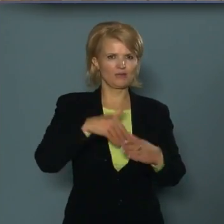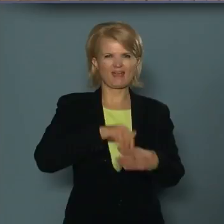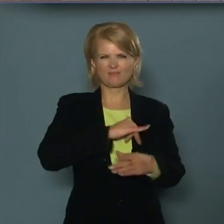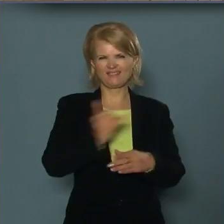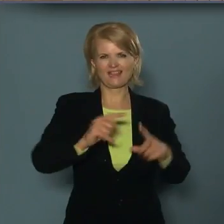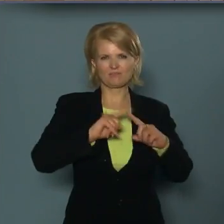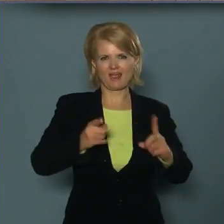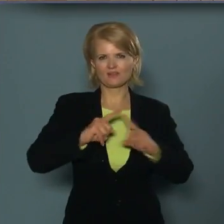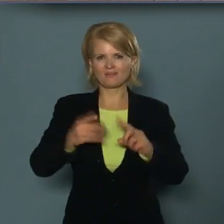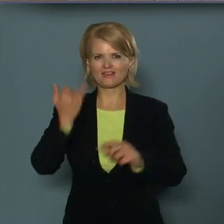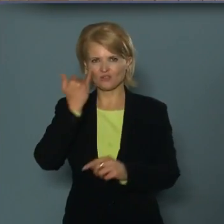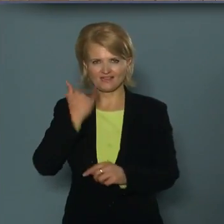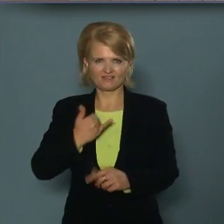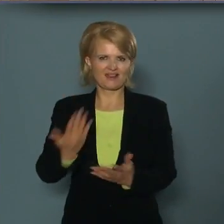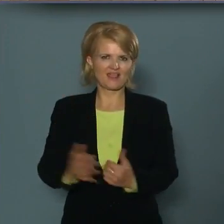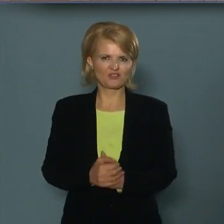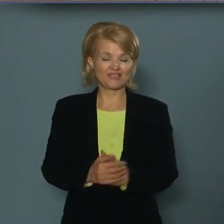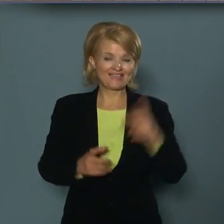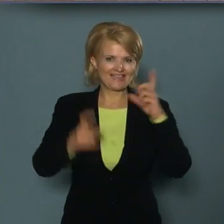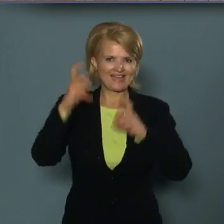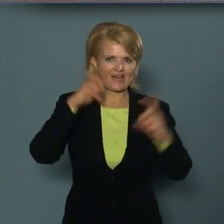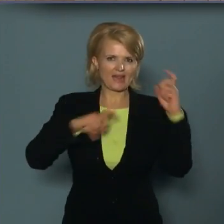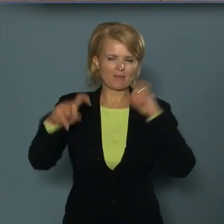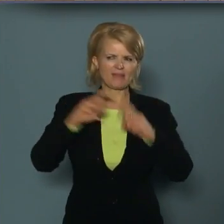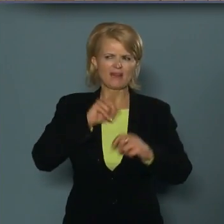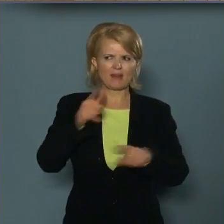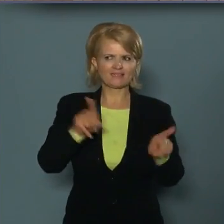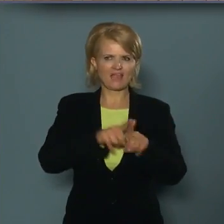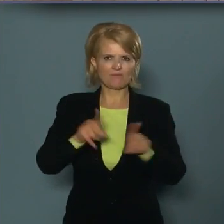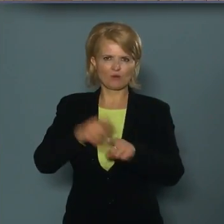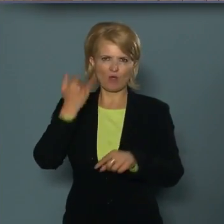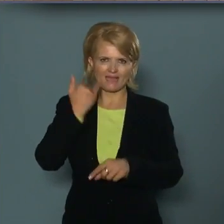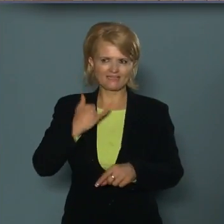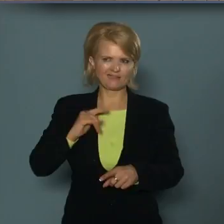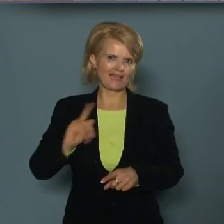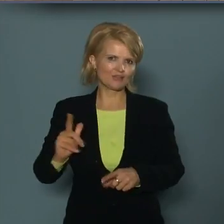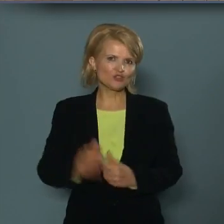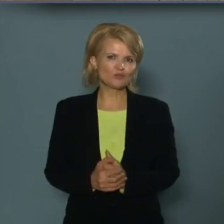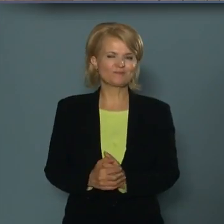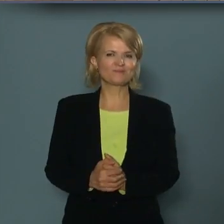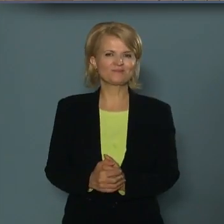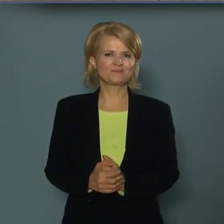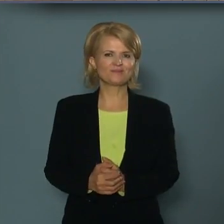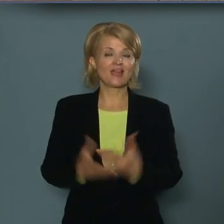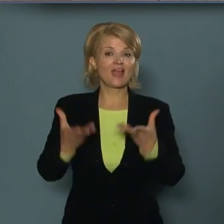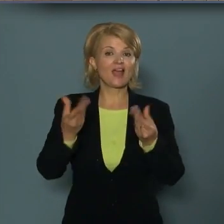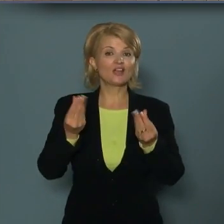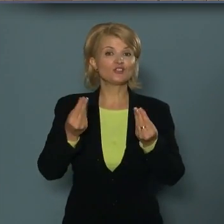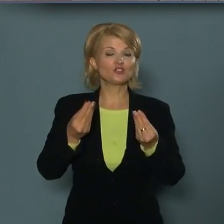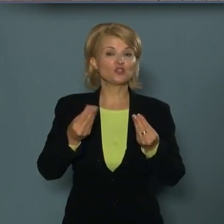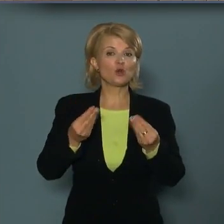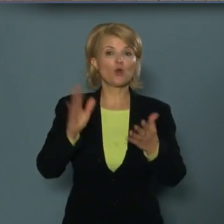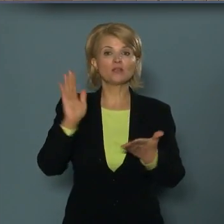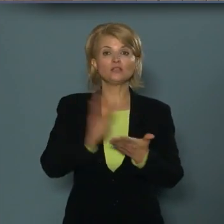mindenkinek más ízlésvilága van, remélem fog egyezni néhány dologban. Hát nagyon sok volt